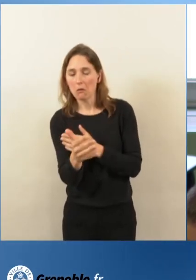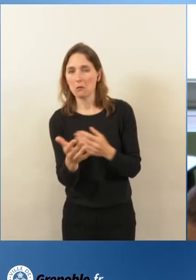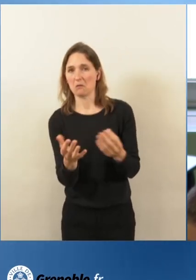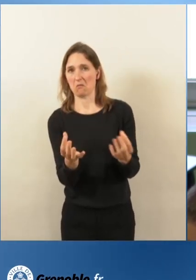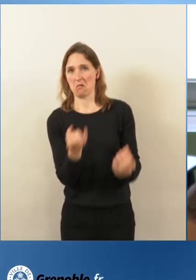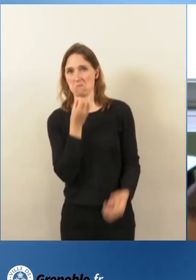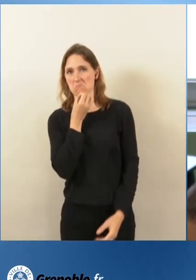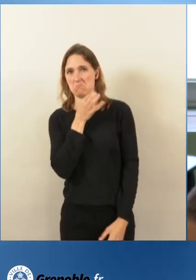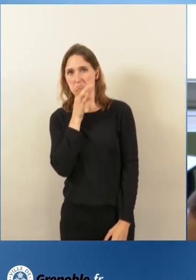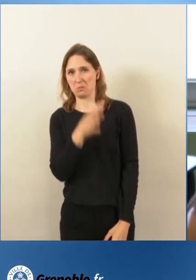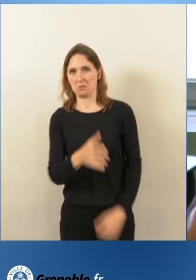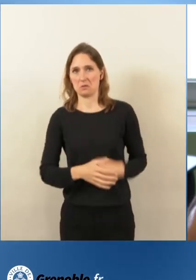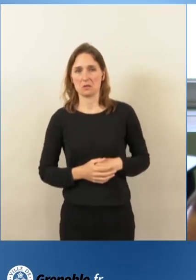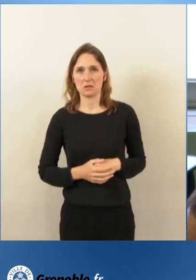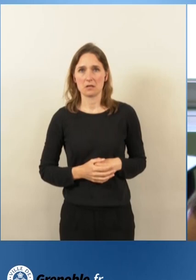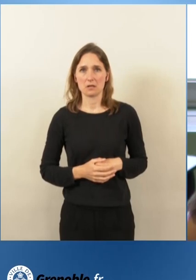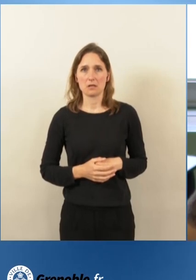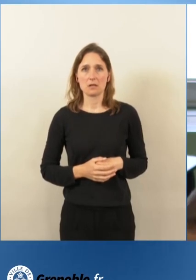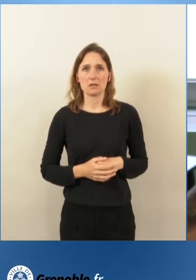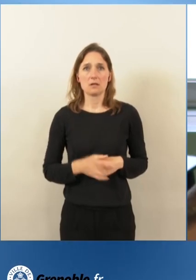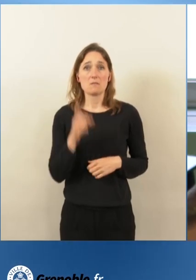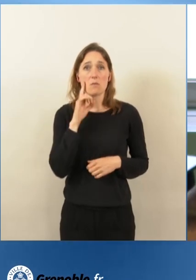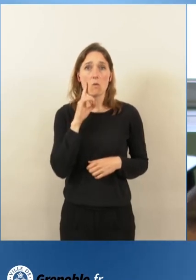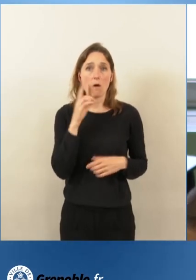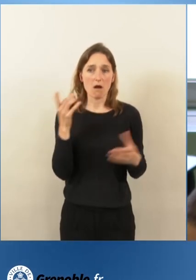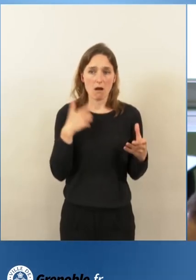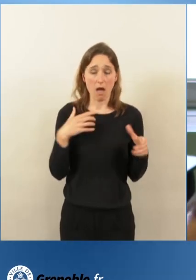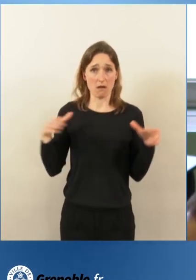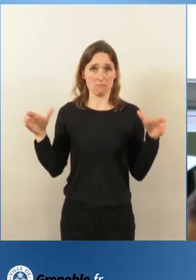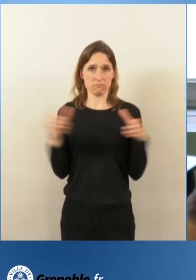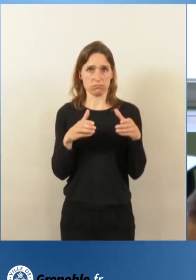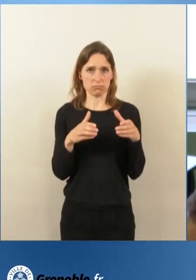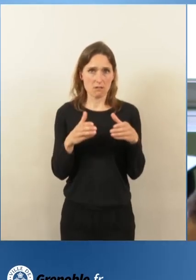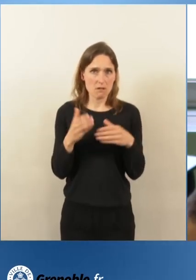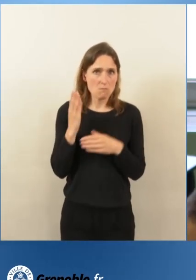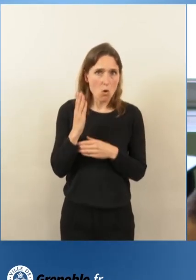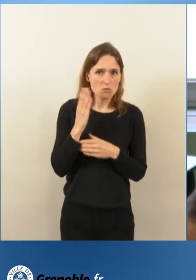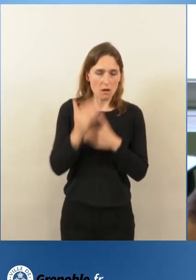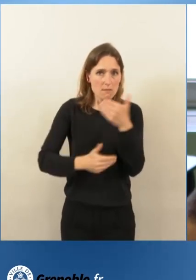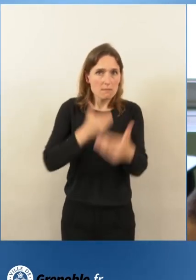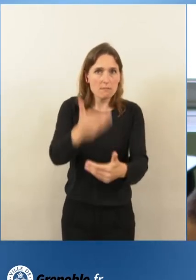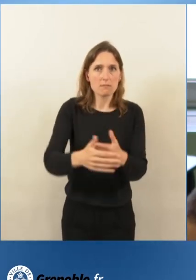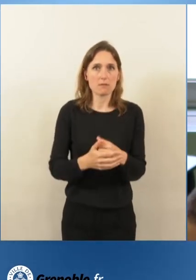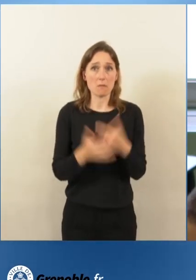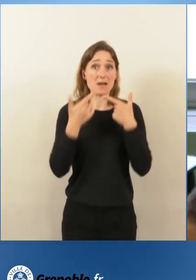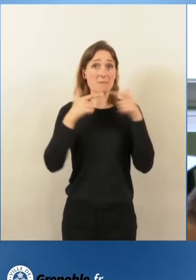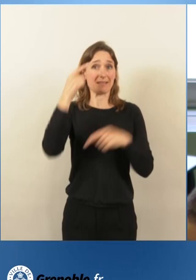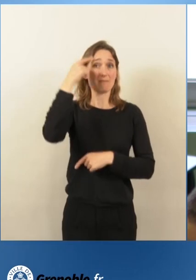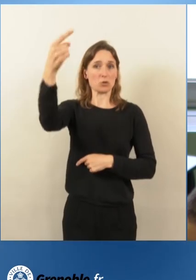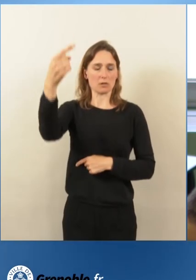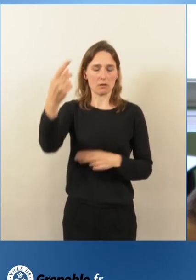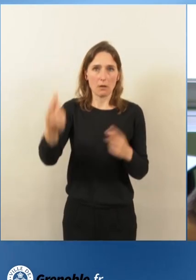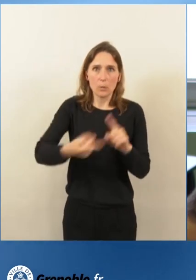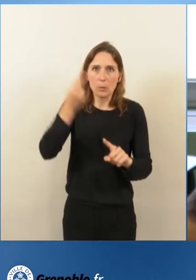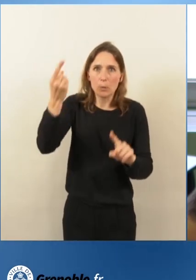des membres d'une telle coalix de d'une telle coalition et nécessaire elle est vitale sinon cela revient